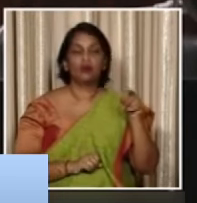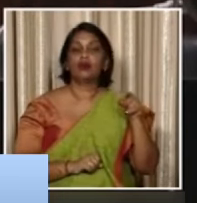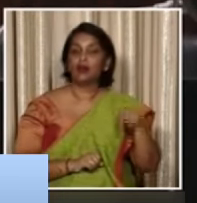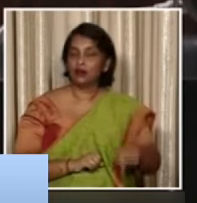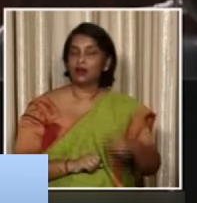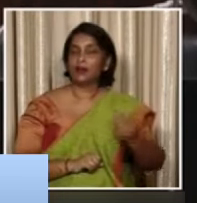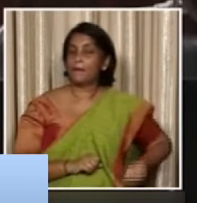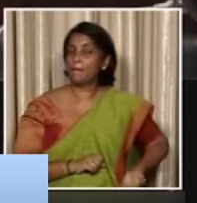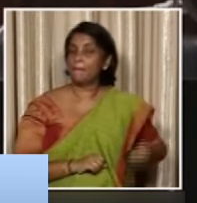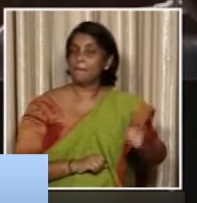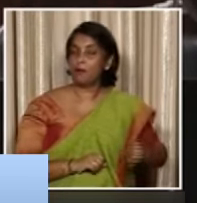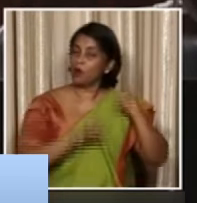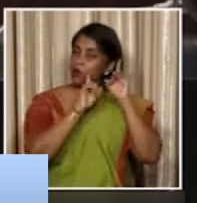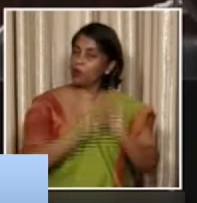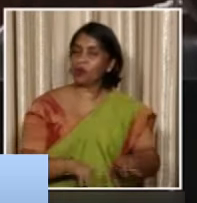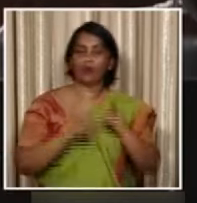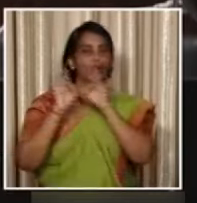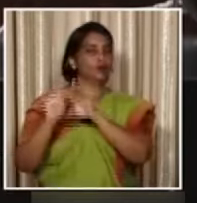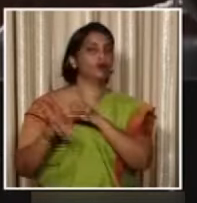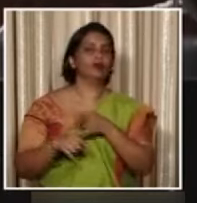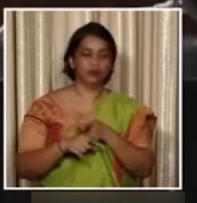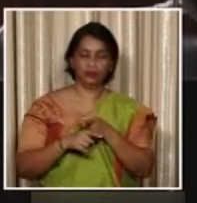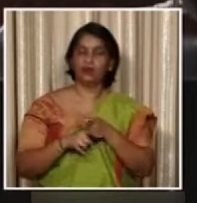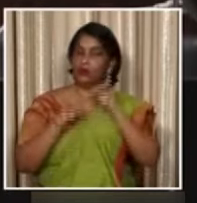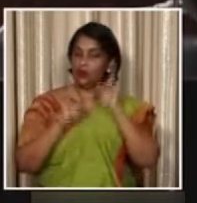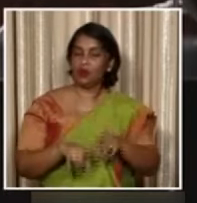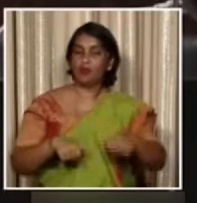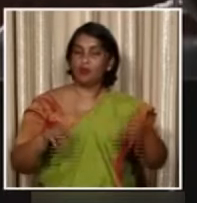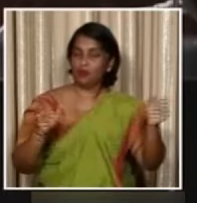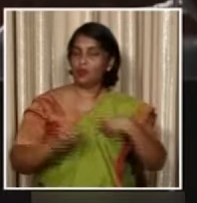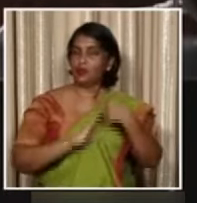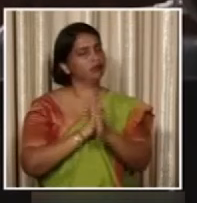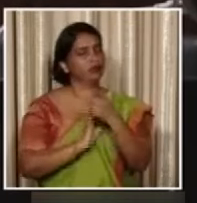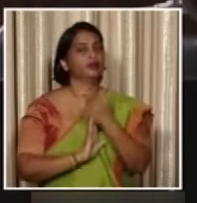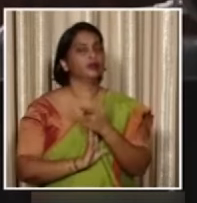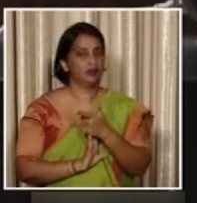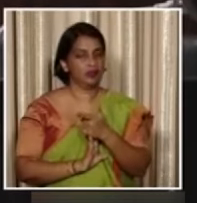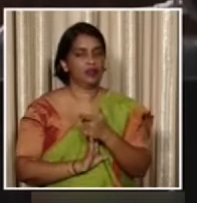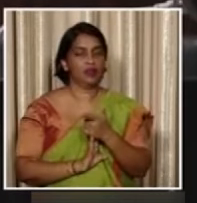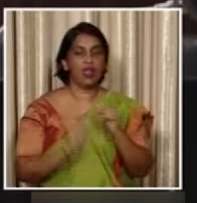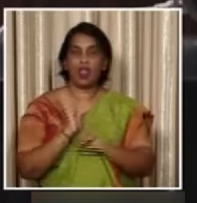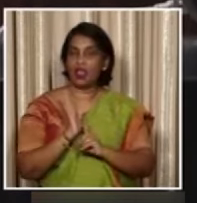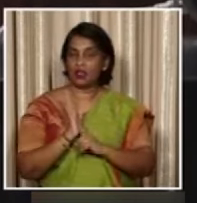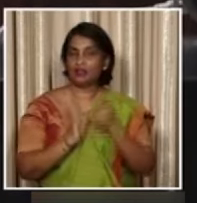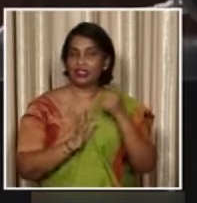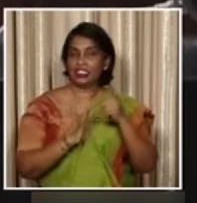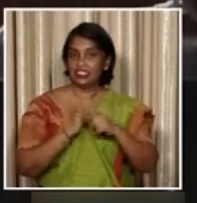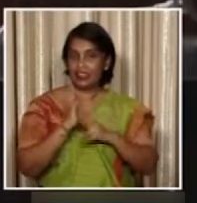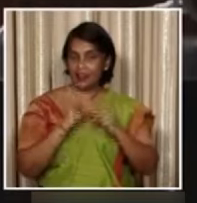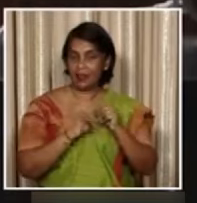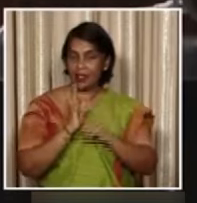අද බංගලිදේශයේ තත්ත්වෙම තමයි ලංකාව ඇති වෙන්නේ. එහෙනම් තාමත් රට ගිනි ගන්නවා ලාල්කාන්ත මැතිතුමා යෝජනා